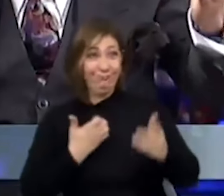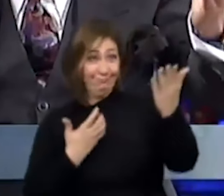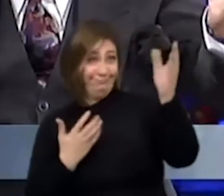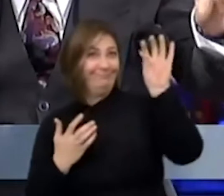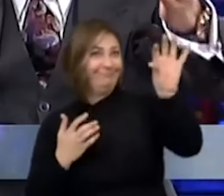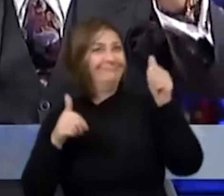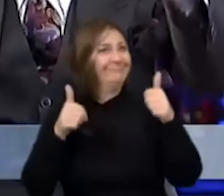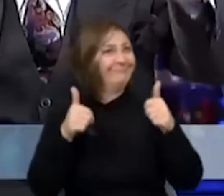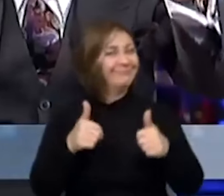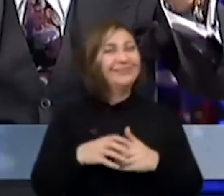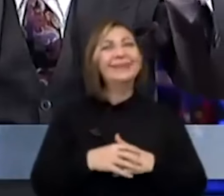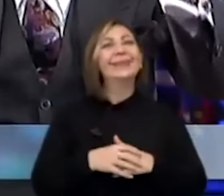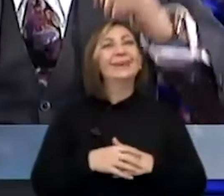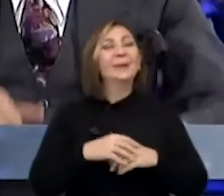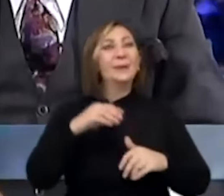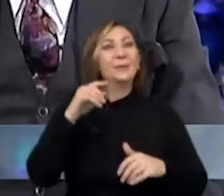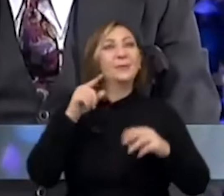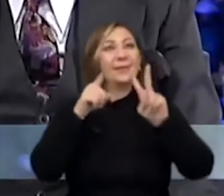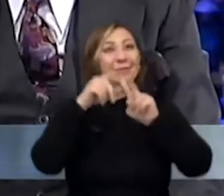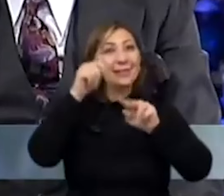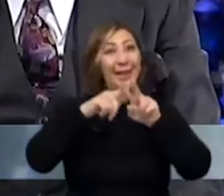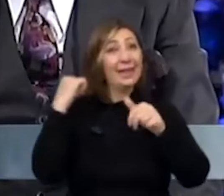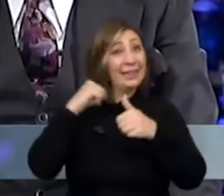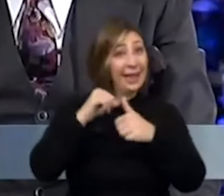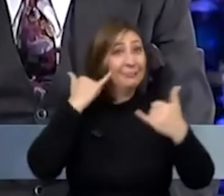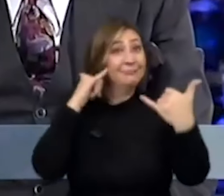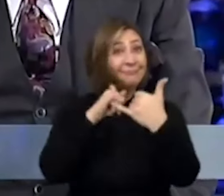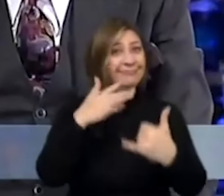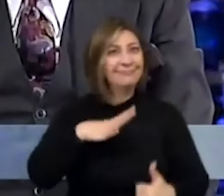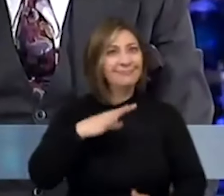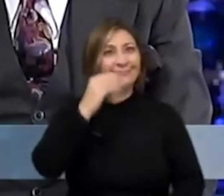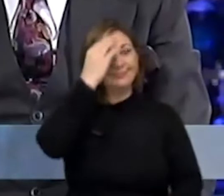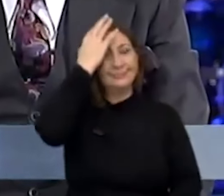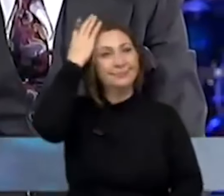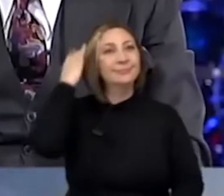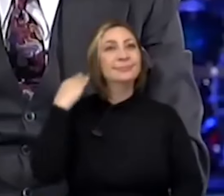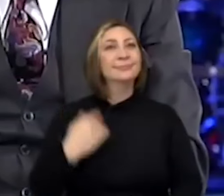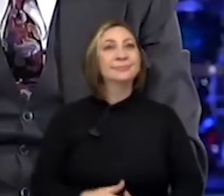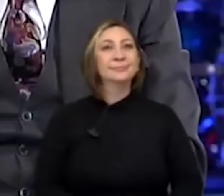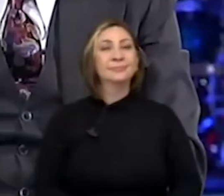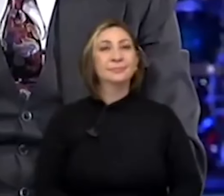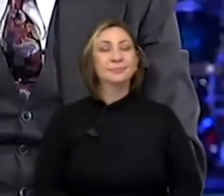bir fotoğrafını koydular ha şimdi. Evet. Nilay'ı tekrar alabilir miyiz lütfen?